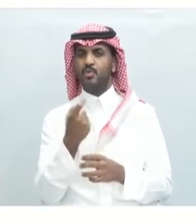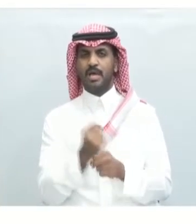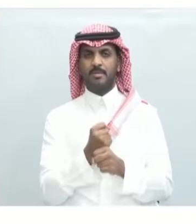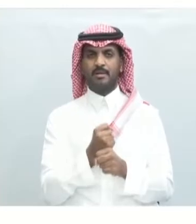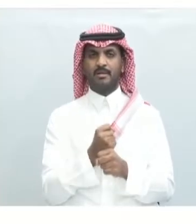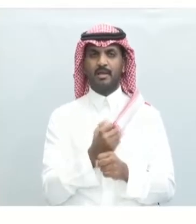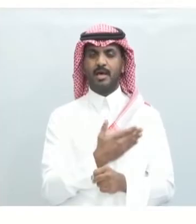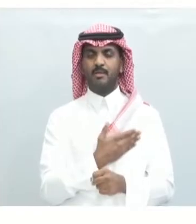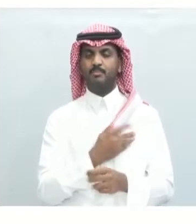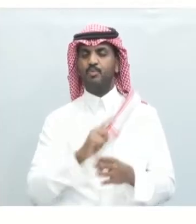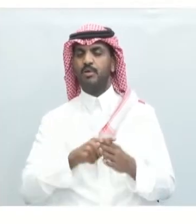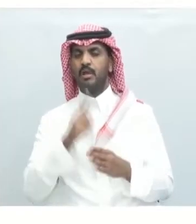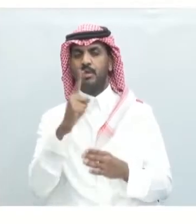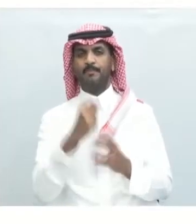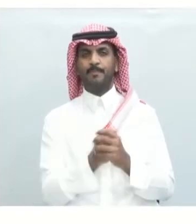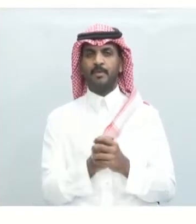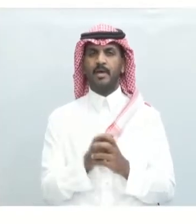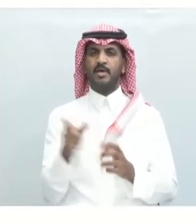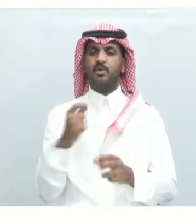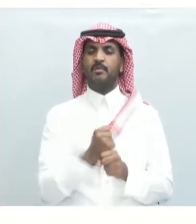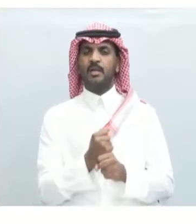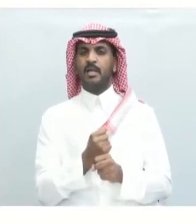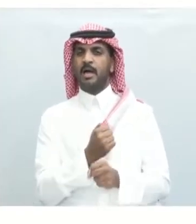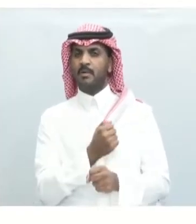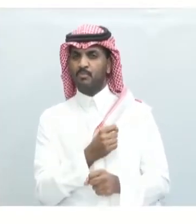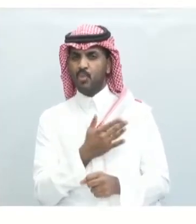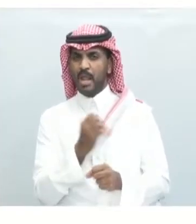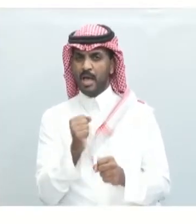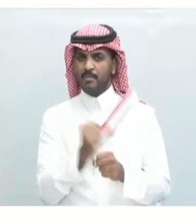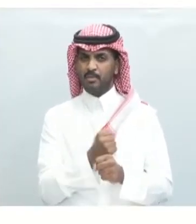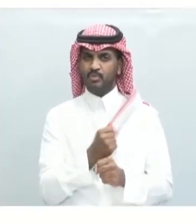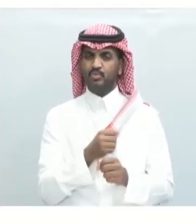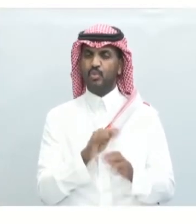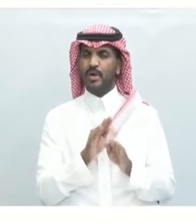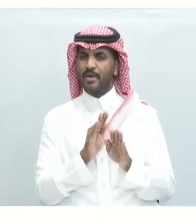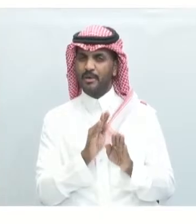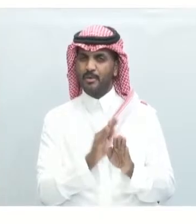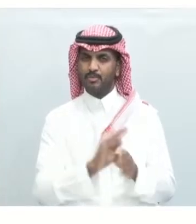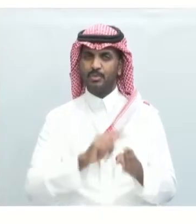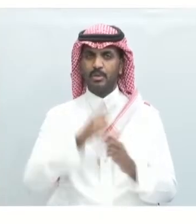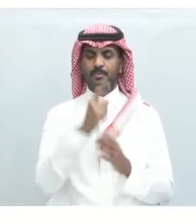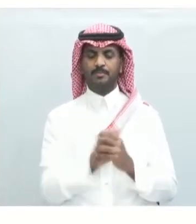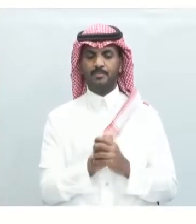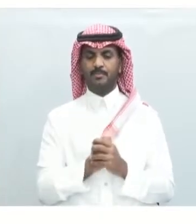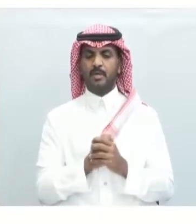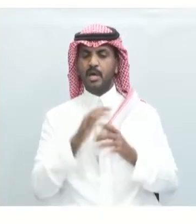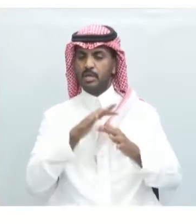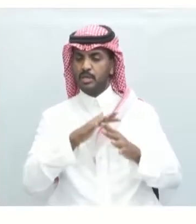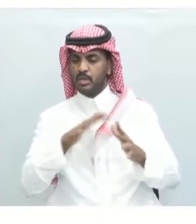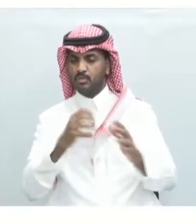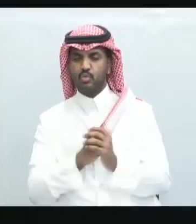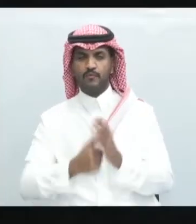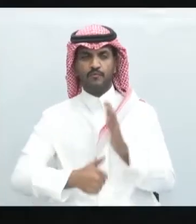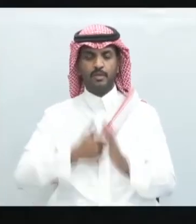احب الى الله اي اي الاعمال التي ان عملت بها فهي تقربني الى الله فهي اكثر ثوابا كذلك